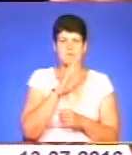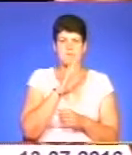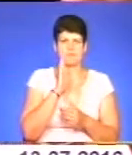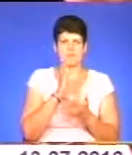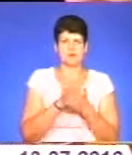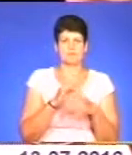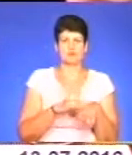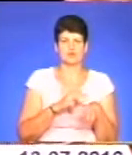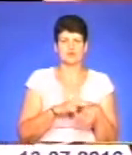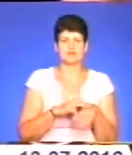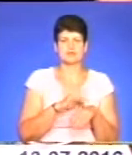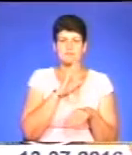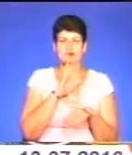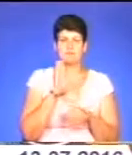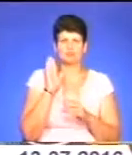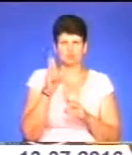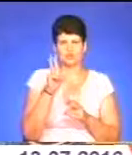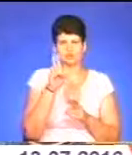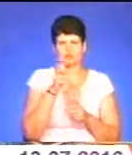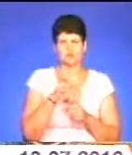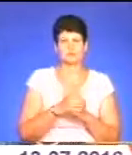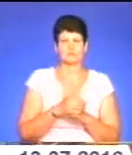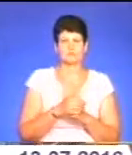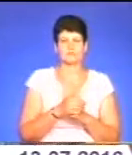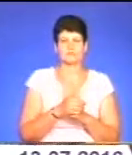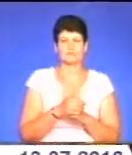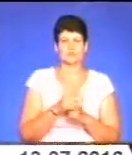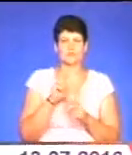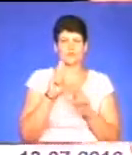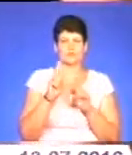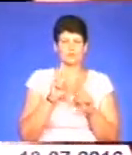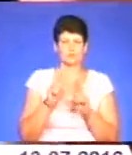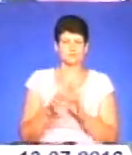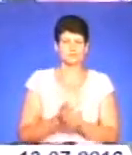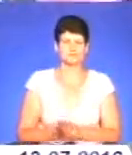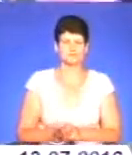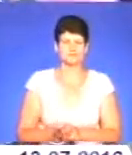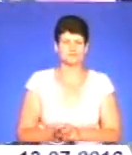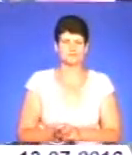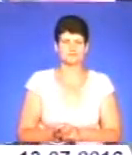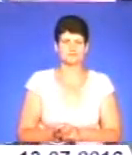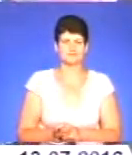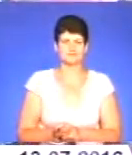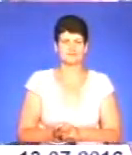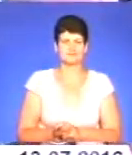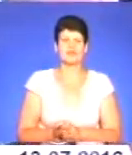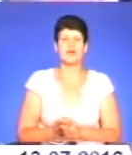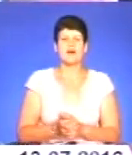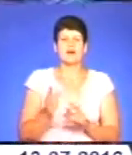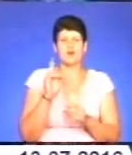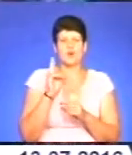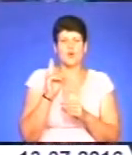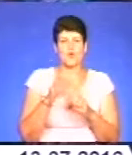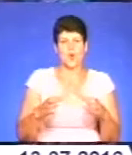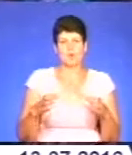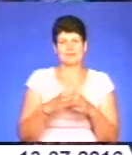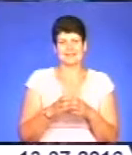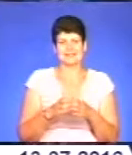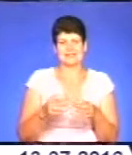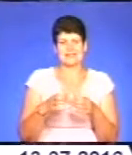і я з нею буду скучати. Та гарно. Командир зведеного загону Андрій Долинський каже,